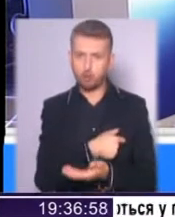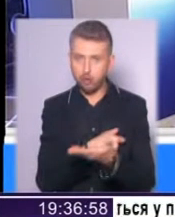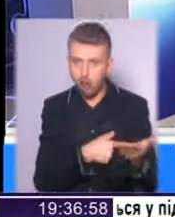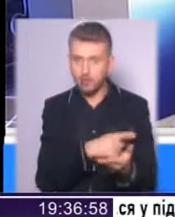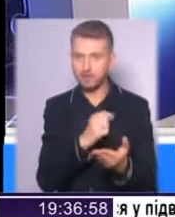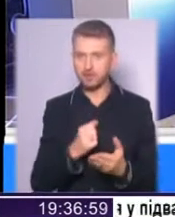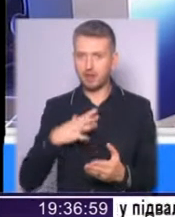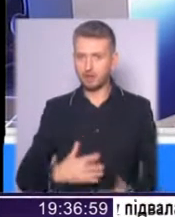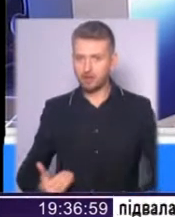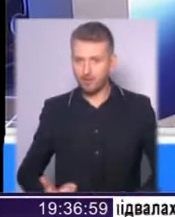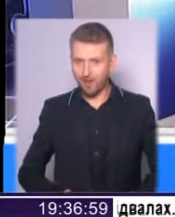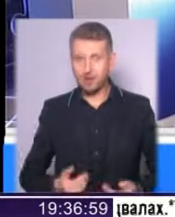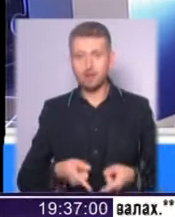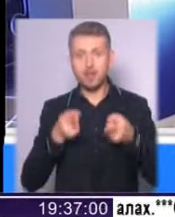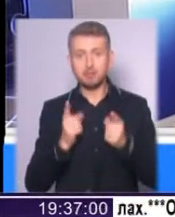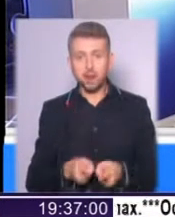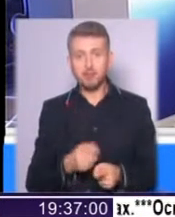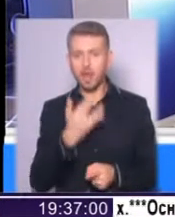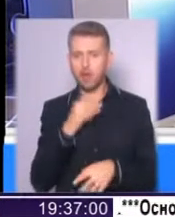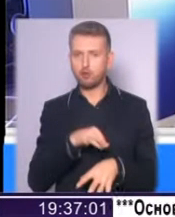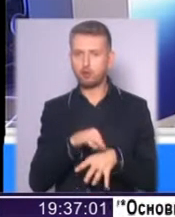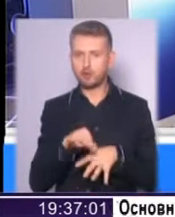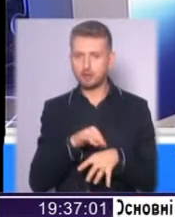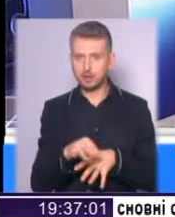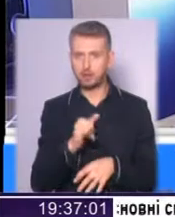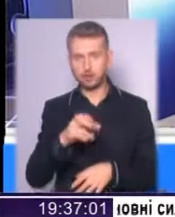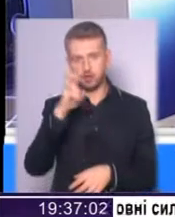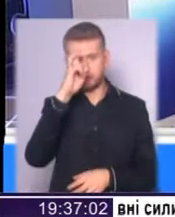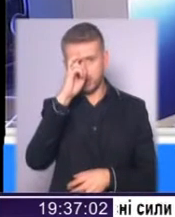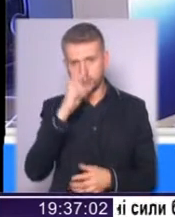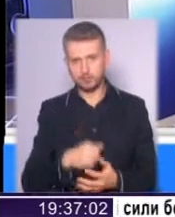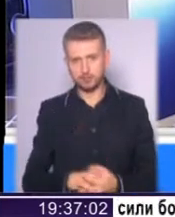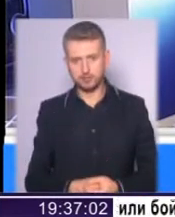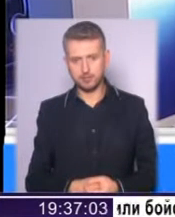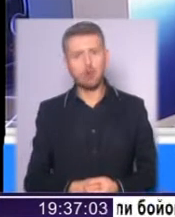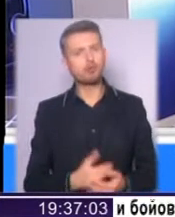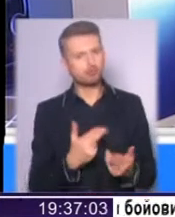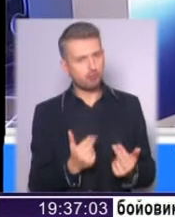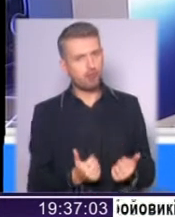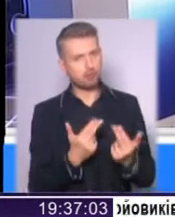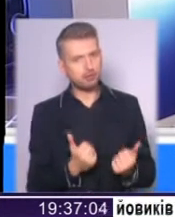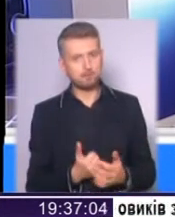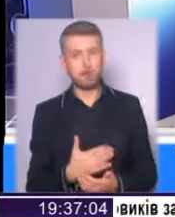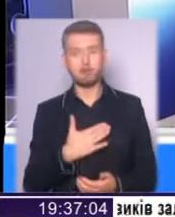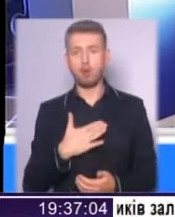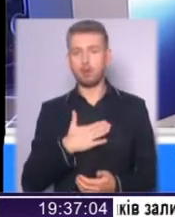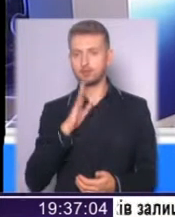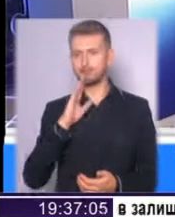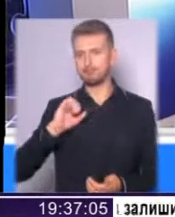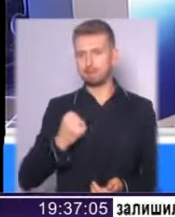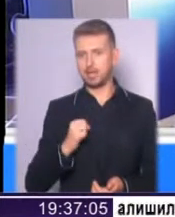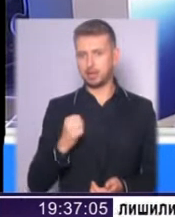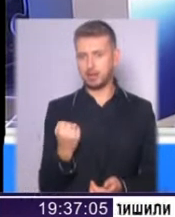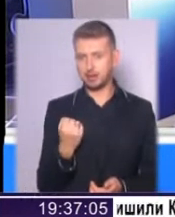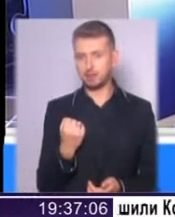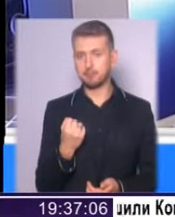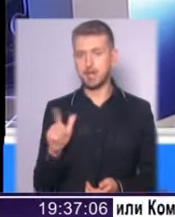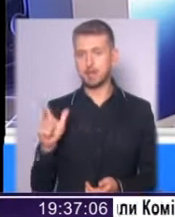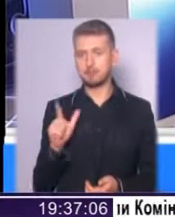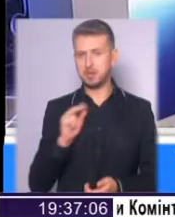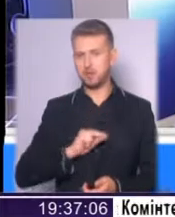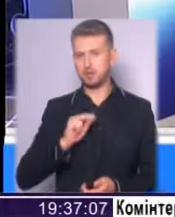дуже важко, країні дуже важко, і ми всі дуже нуждаємося у підтримці і боротьбі, даже можна